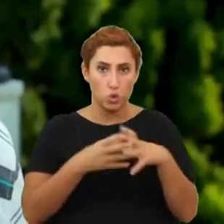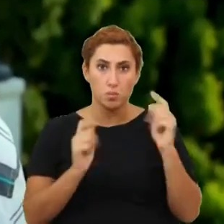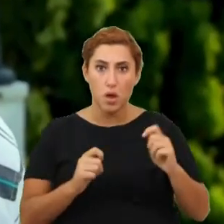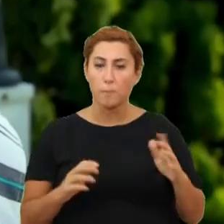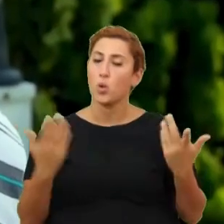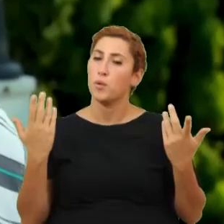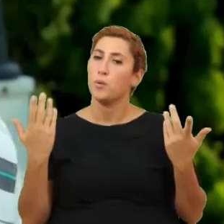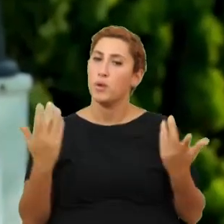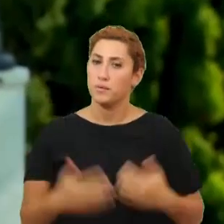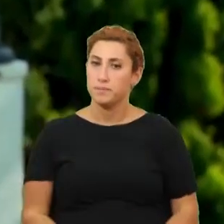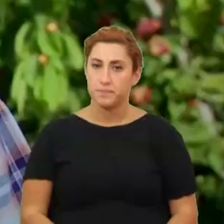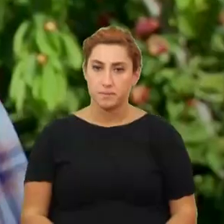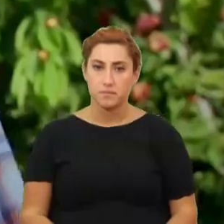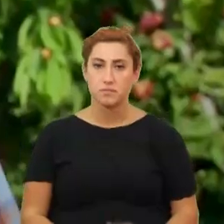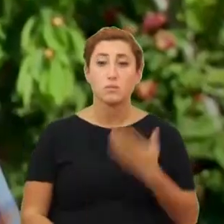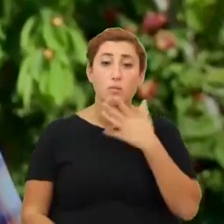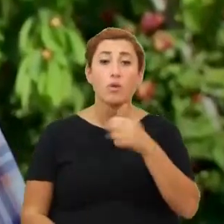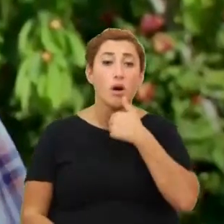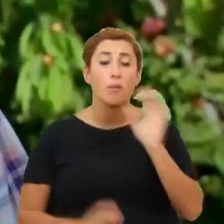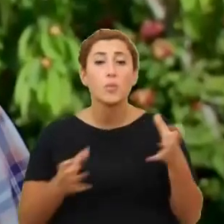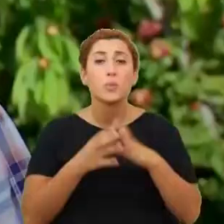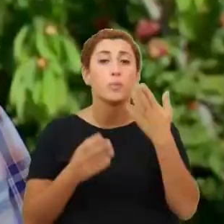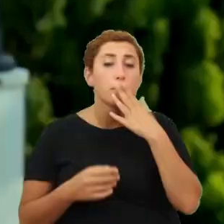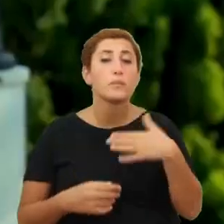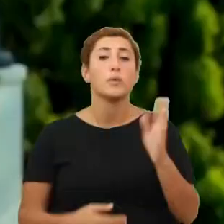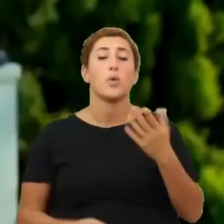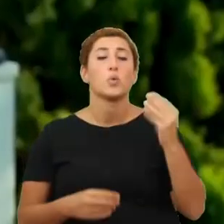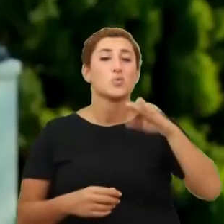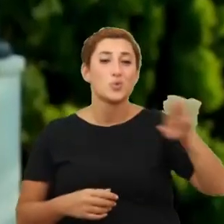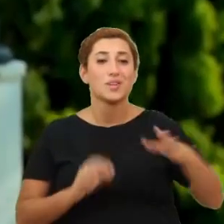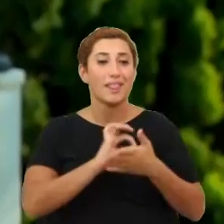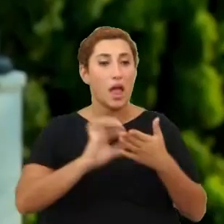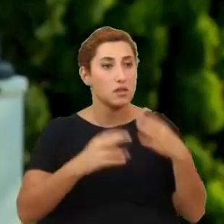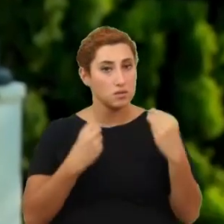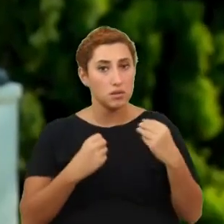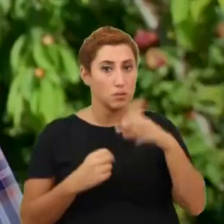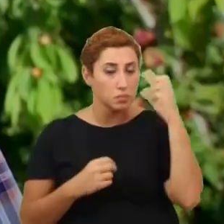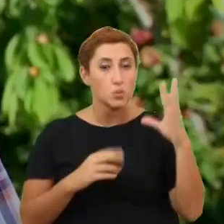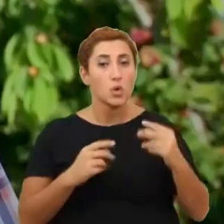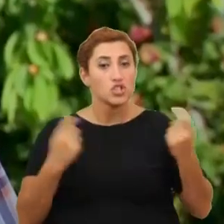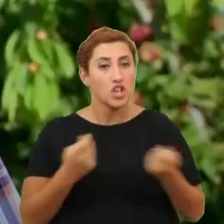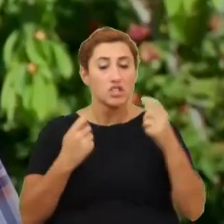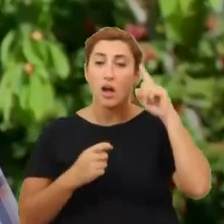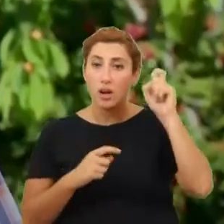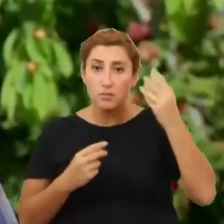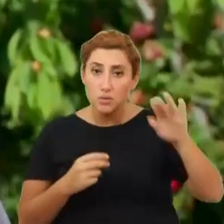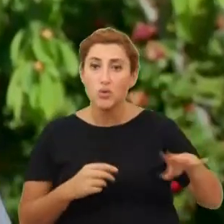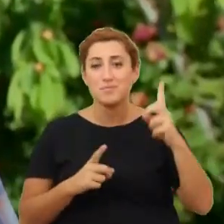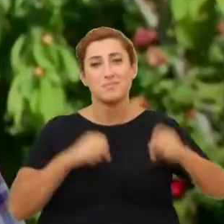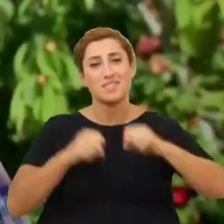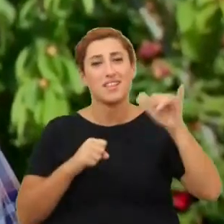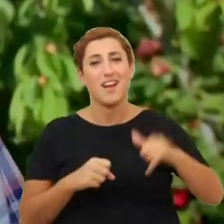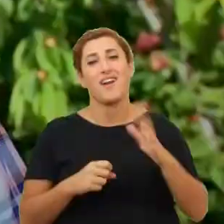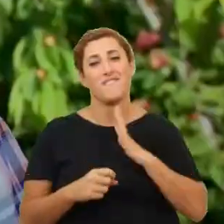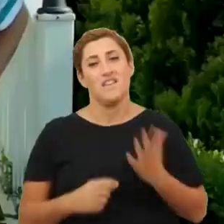Lan tebe tebe estağfurullah ya. Yok abi, kulüp falan kurduğumuz yok. Çocuğun dersleri iyi, çok çalışkan, akıllı bir çocuk da. Bir bisiklet